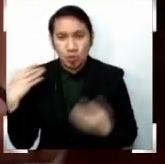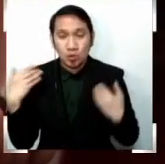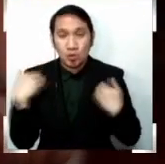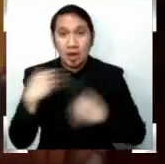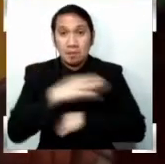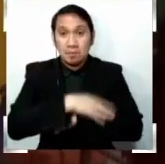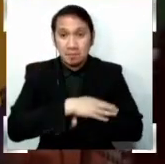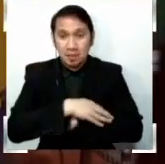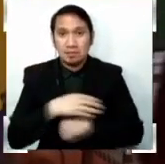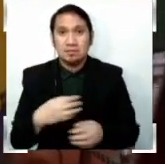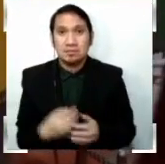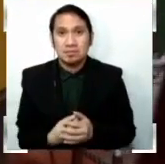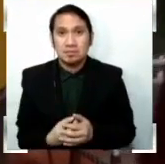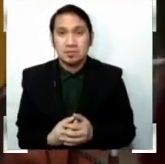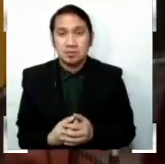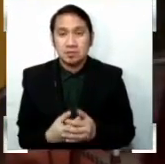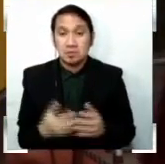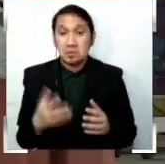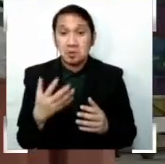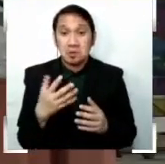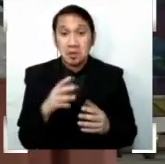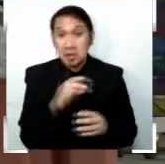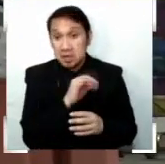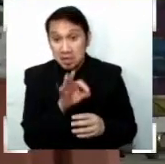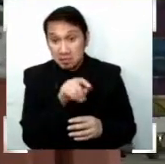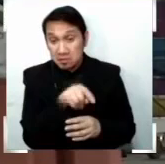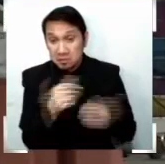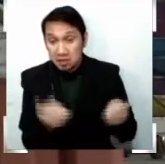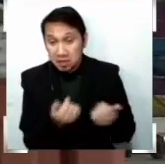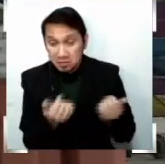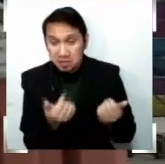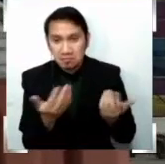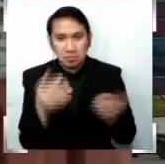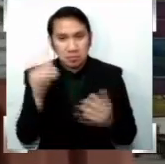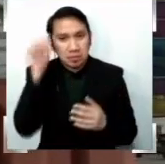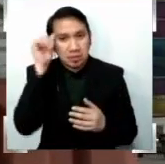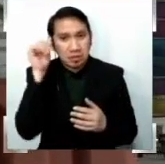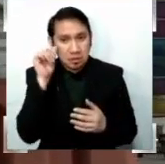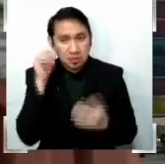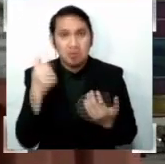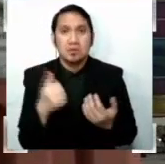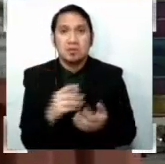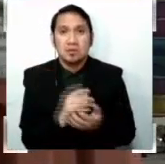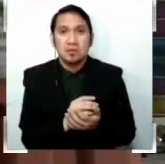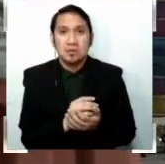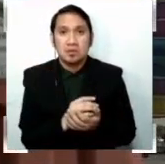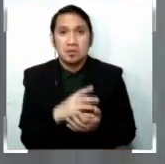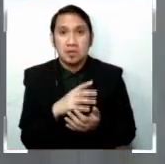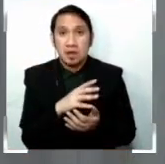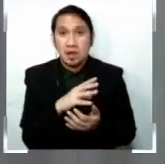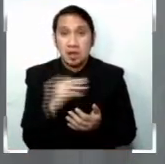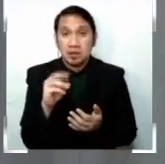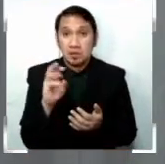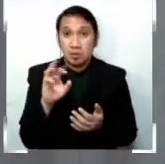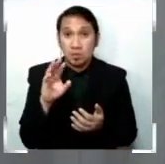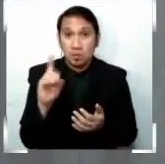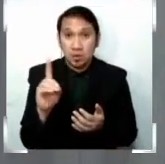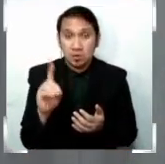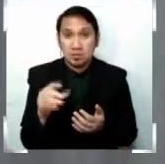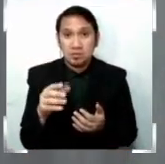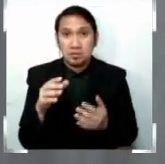tent. So mababakante man yung aming COVID ICU na adult, at saka yung COVID ward namin na adult, it's either